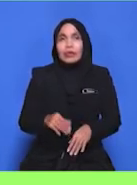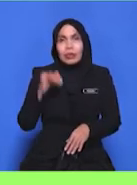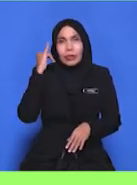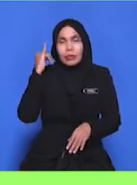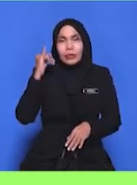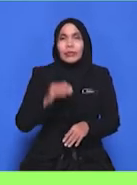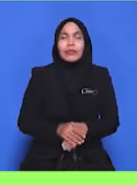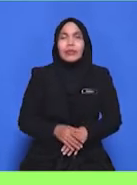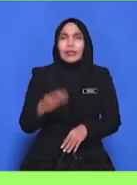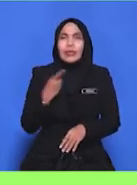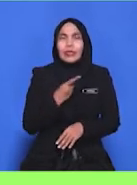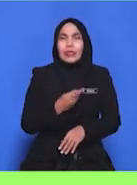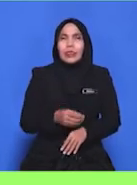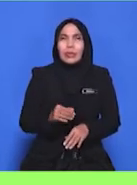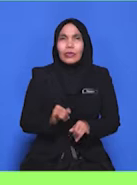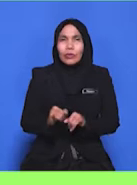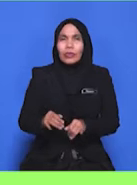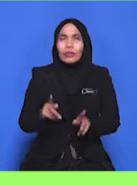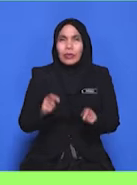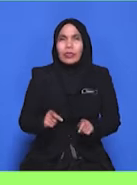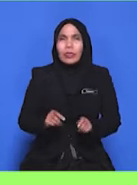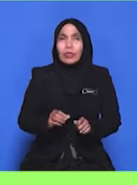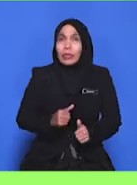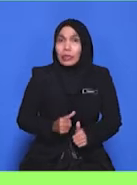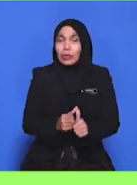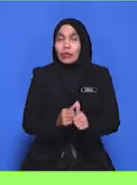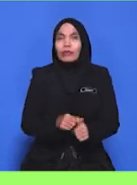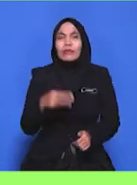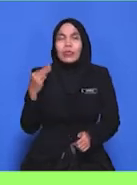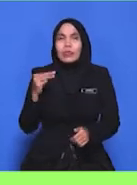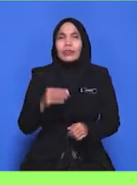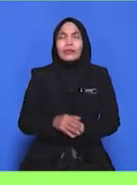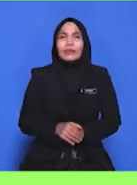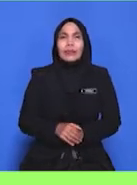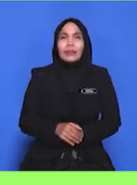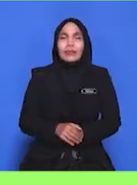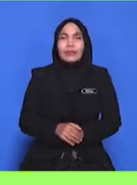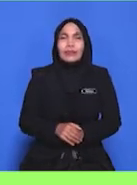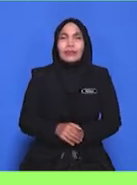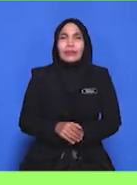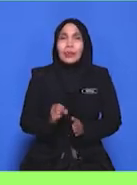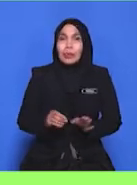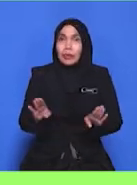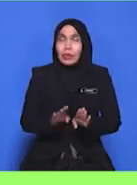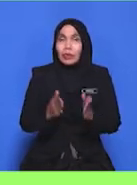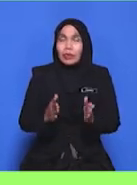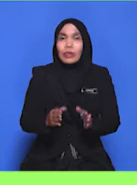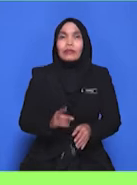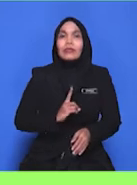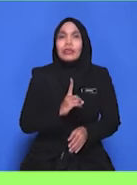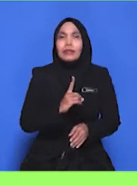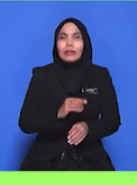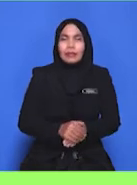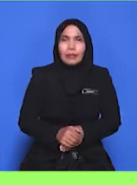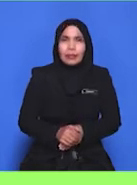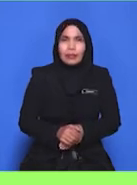mencontohi mereka dan menyedari peranan kita sebagai umat Islam. Pertama, sebagai